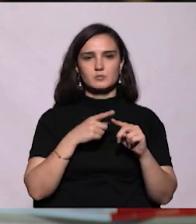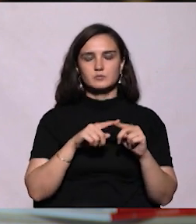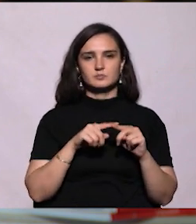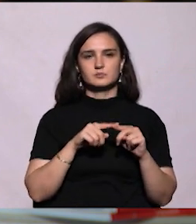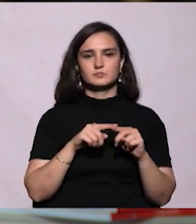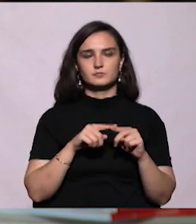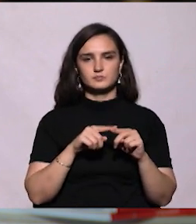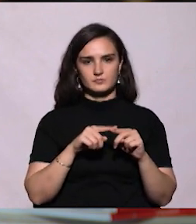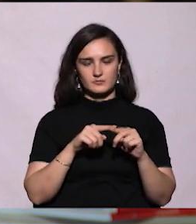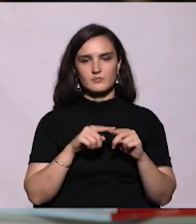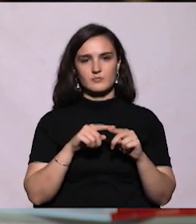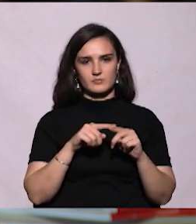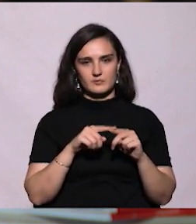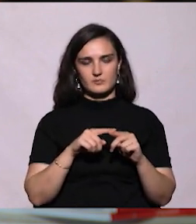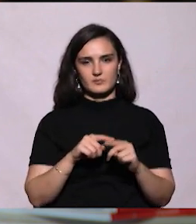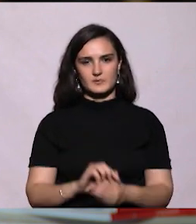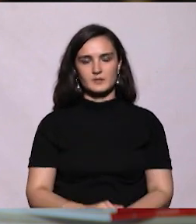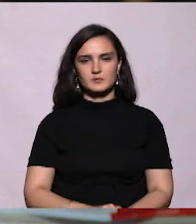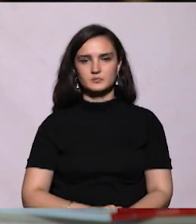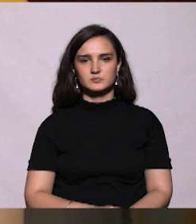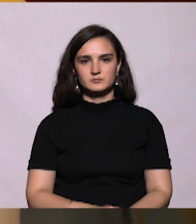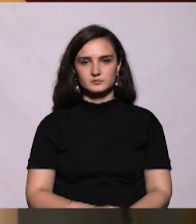the with the article highest.